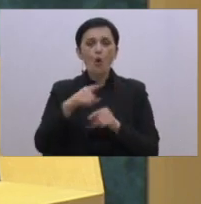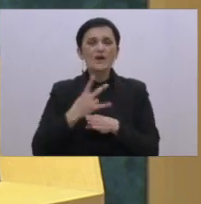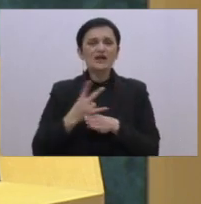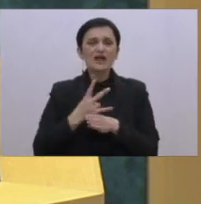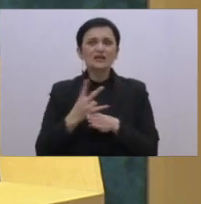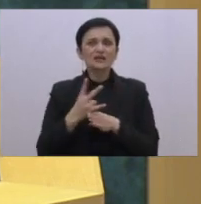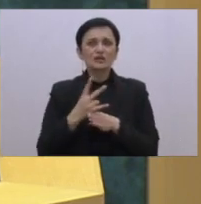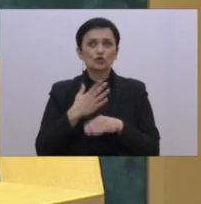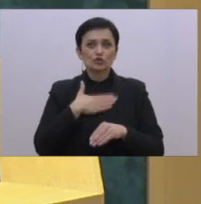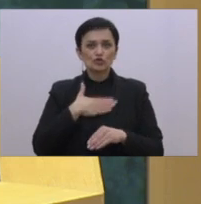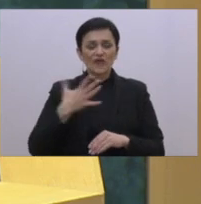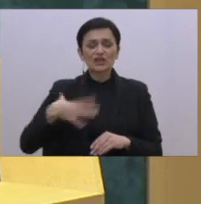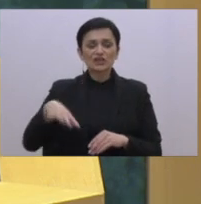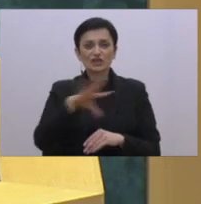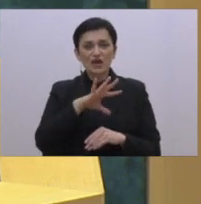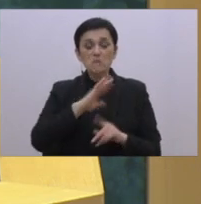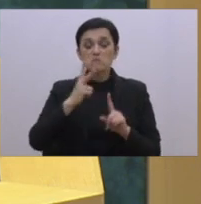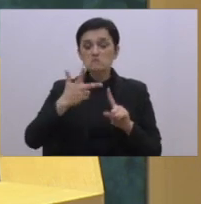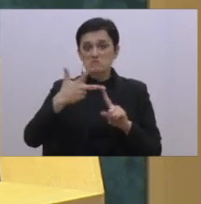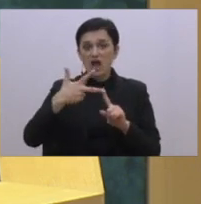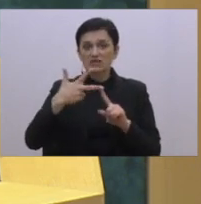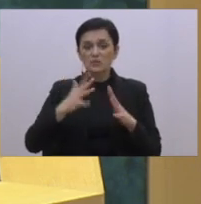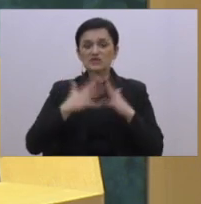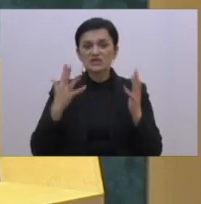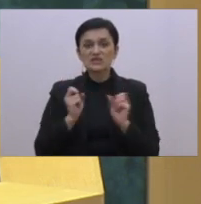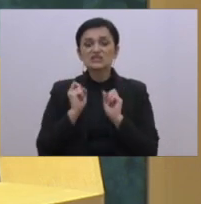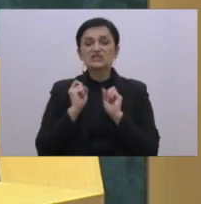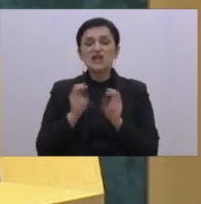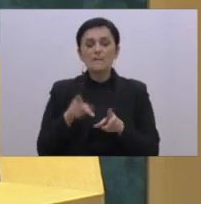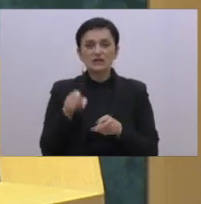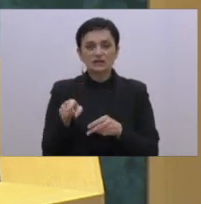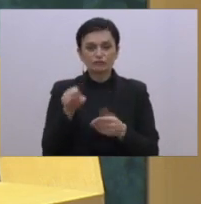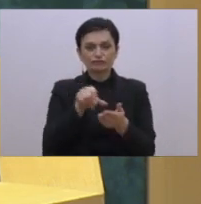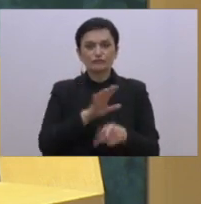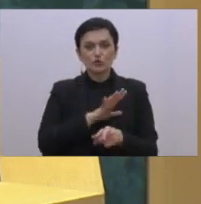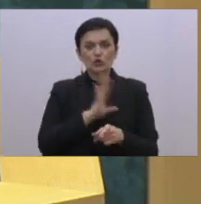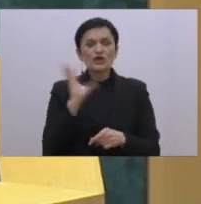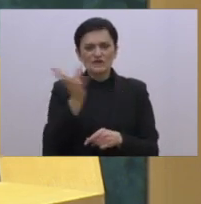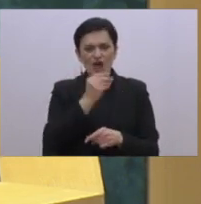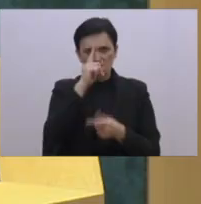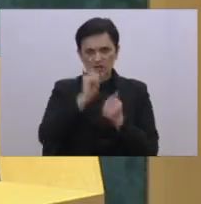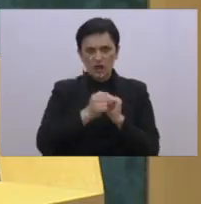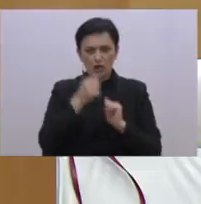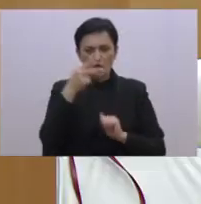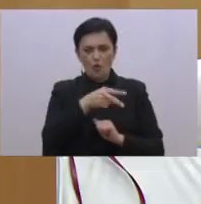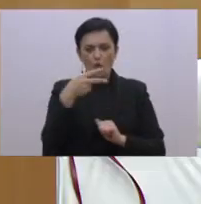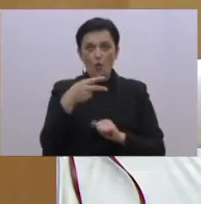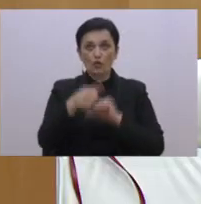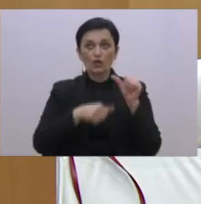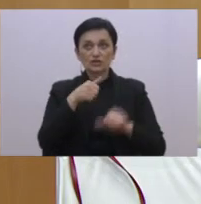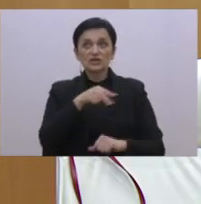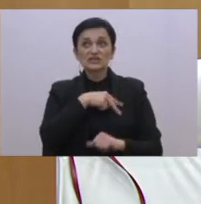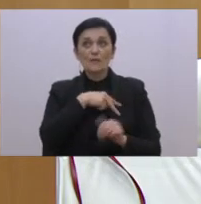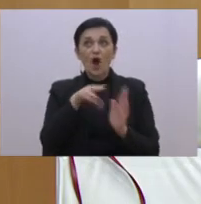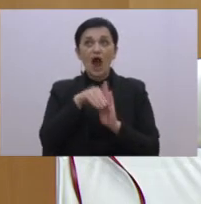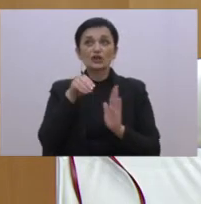რადიკალიზაცია ჩვენი ქვეყნისთვის მესამე დიდ საფრთხედ იქცა. ყველას გახსოვთ 2020 წლის საპარლამენტო არჩევნების